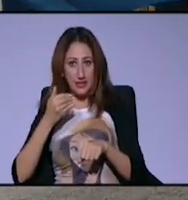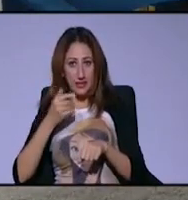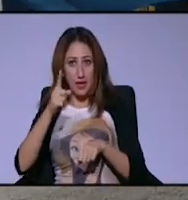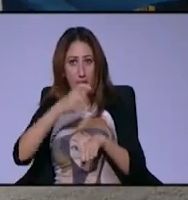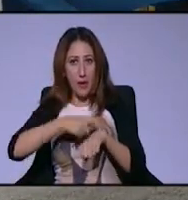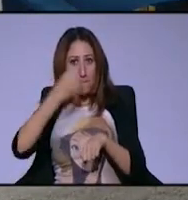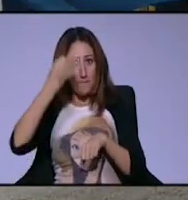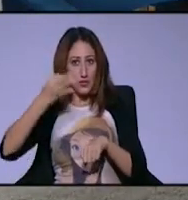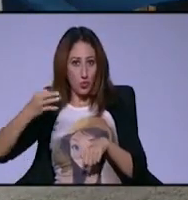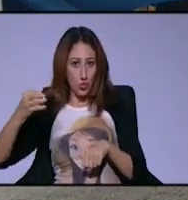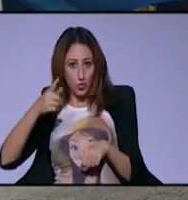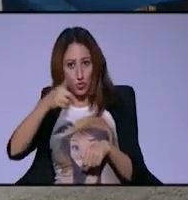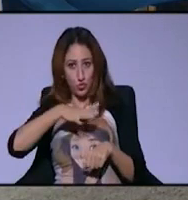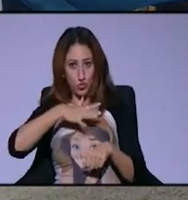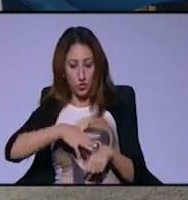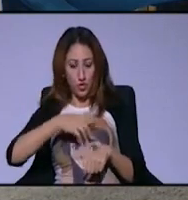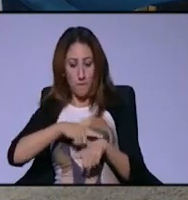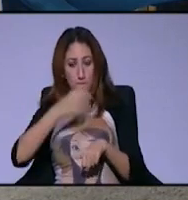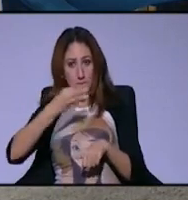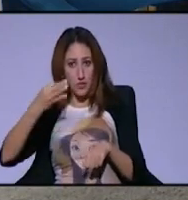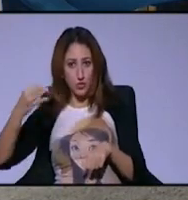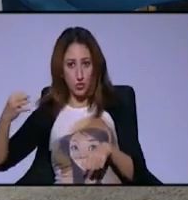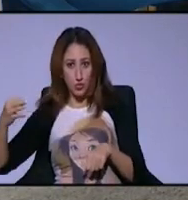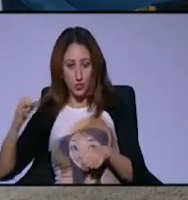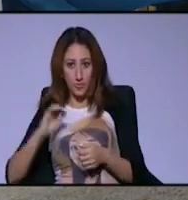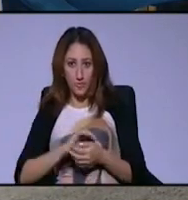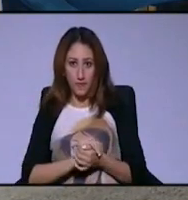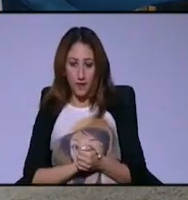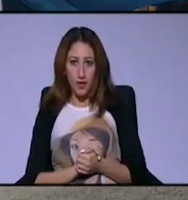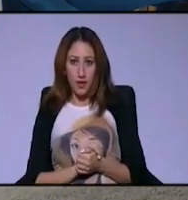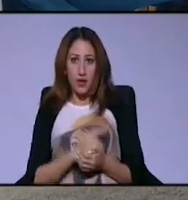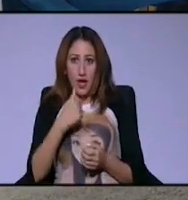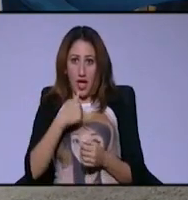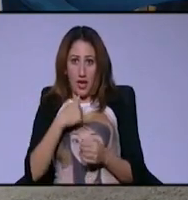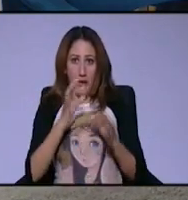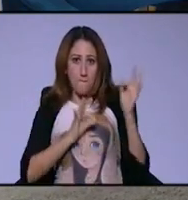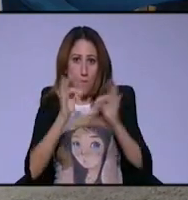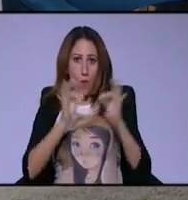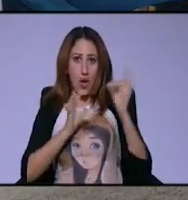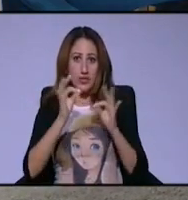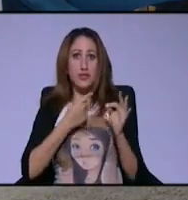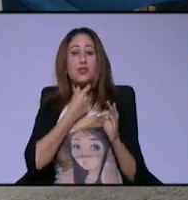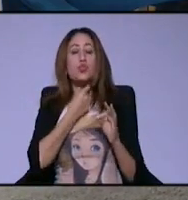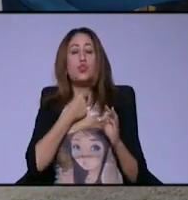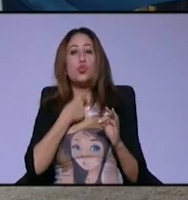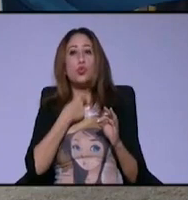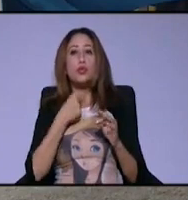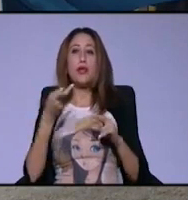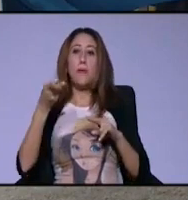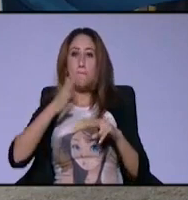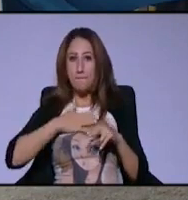ويلتزم بالميعاد. وحصل مني أنا ومهندس الصوت بعض أخطاء، فطلبنا